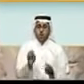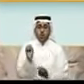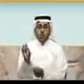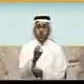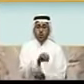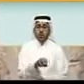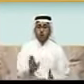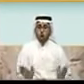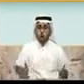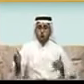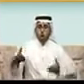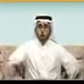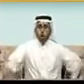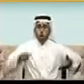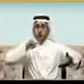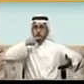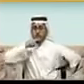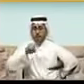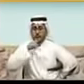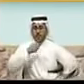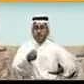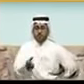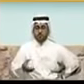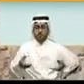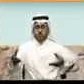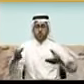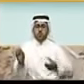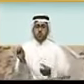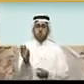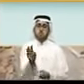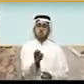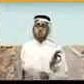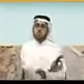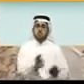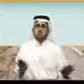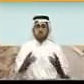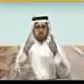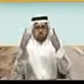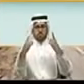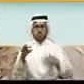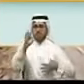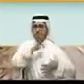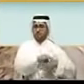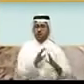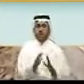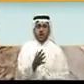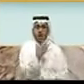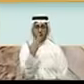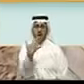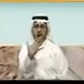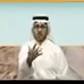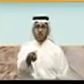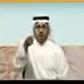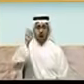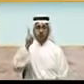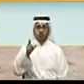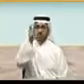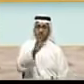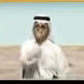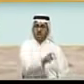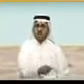850 كرتونا من التمور للنازحين من صنعاء، حيث سيستفيد منها 5,100